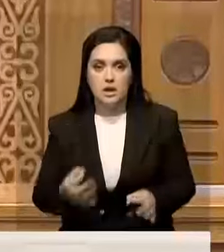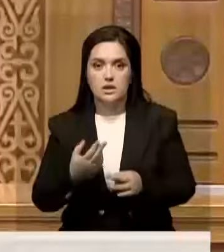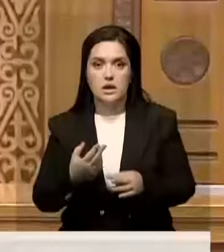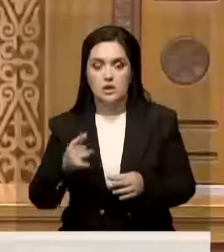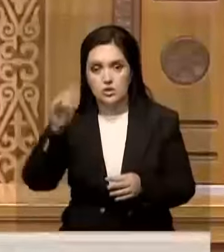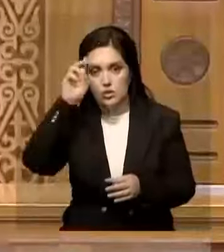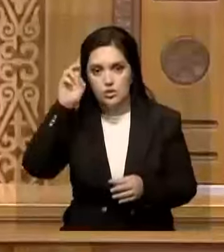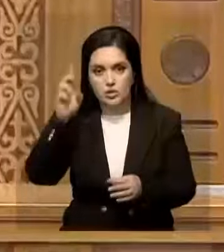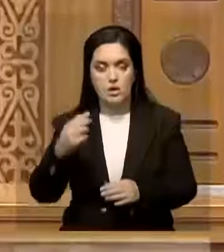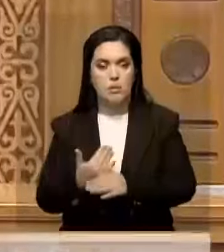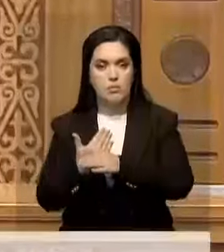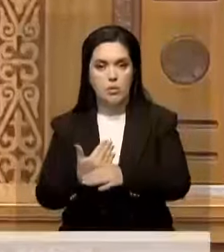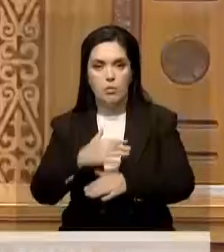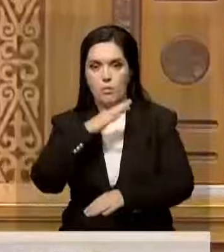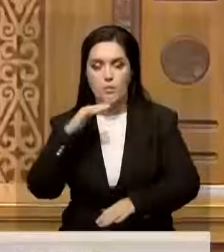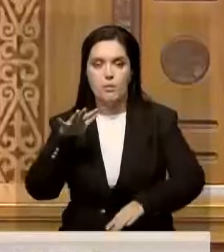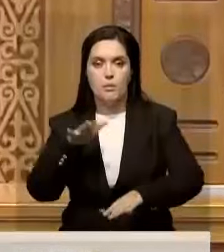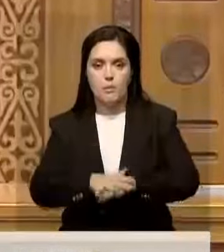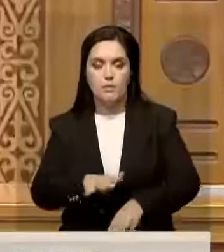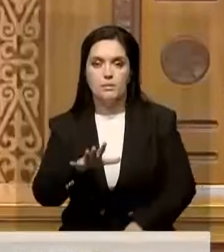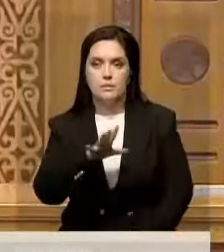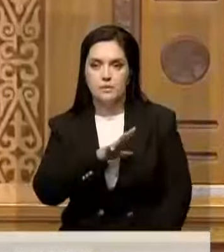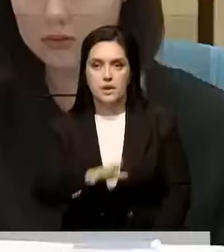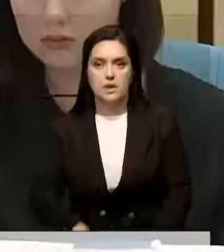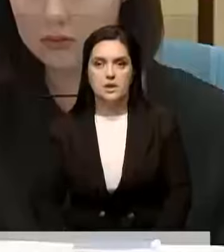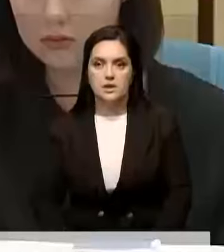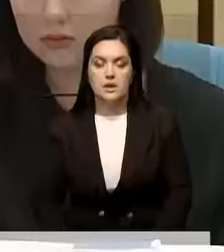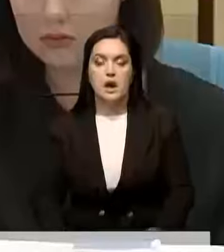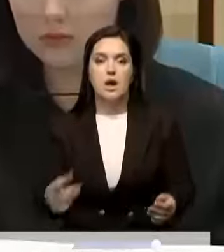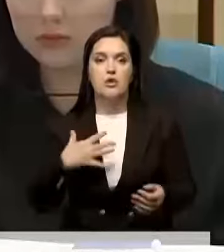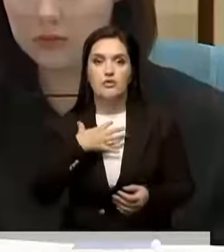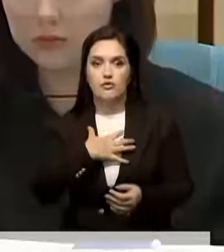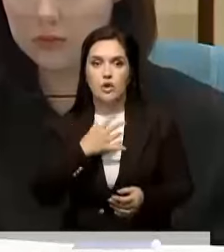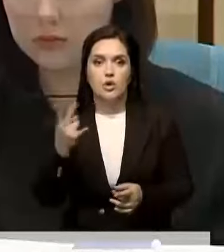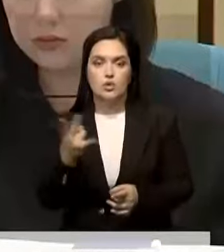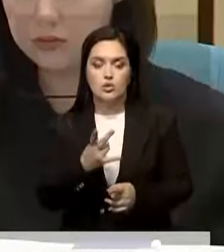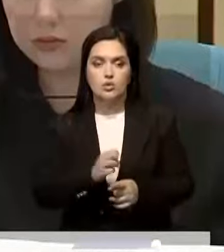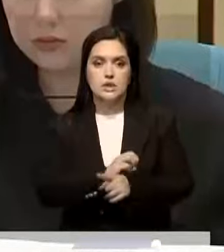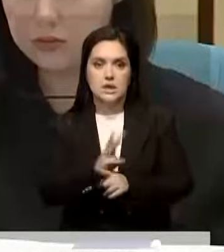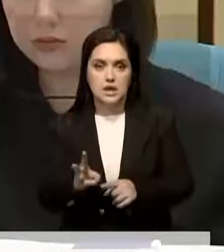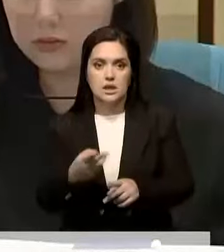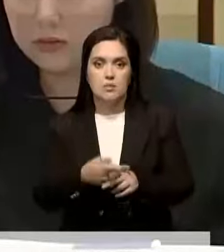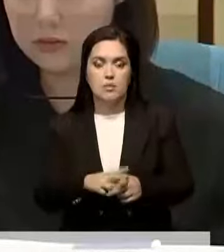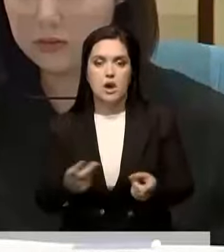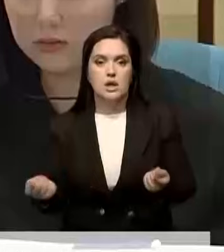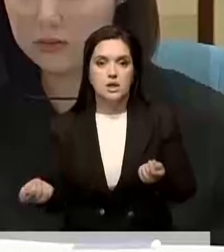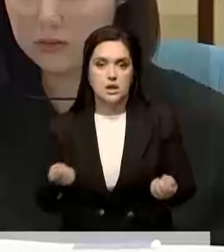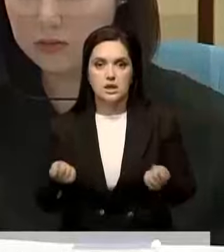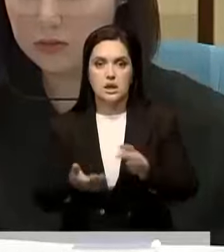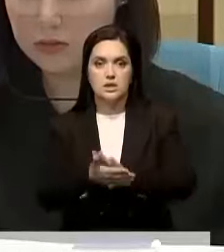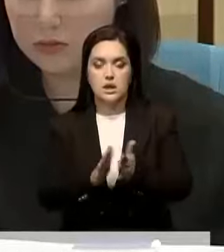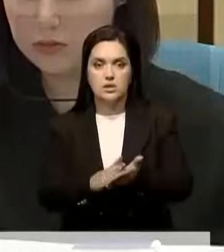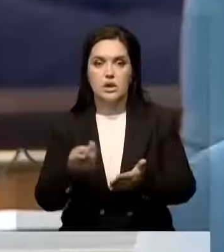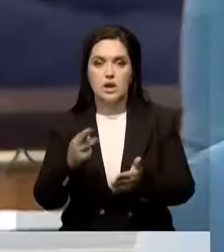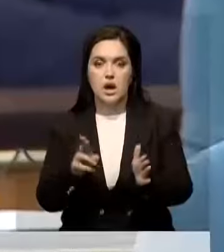фоне государственной помощи, оказанной банкам. Важно также создать устойчивую регуляторную среду для